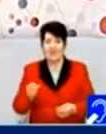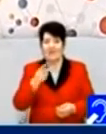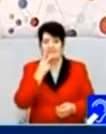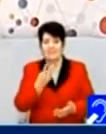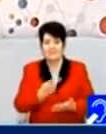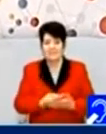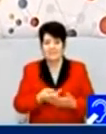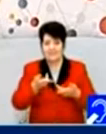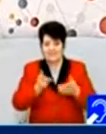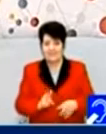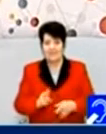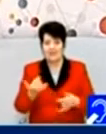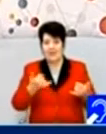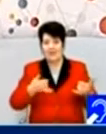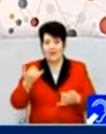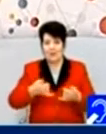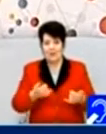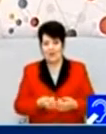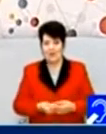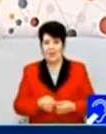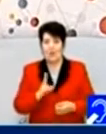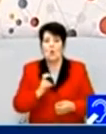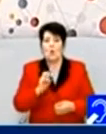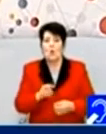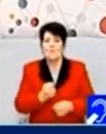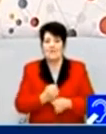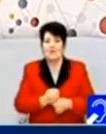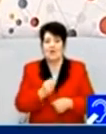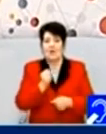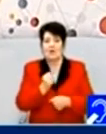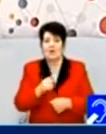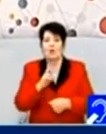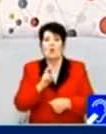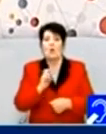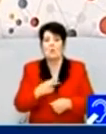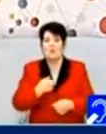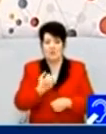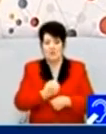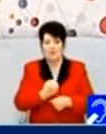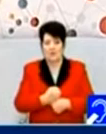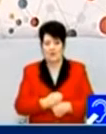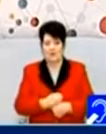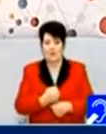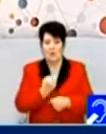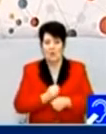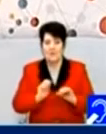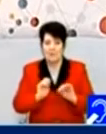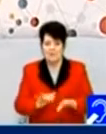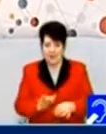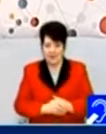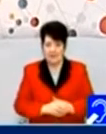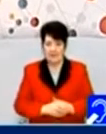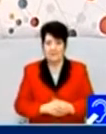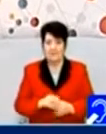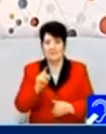manipuleze într-adevăr, să facă niște laboratoare, cum se fac unde lucrez eu. Adică am luat într-adevăr lucrări practice care se fac